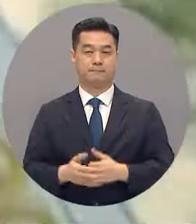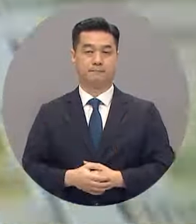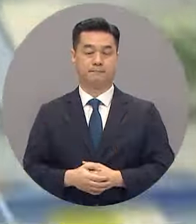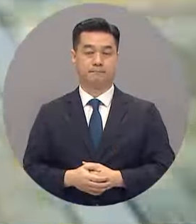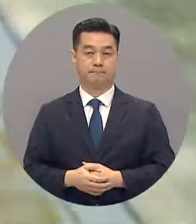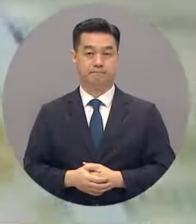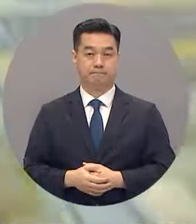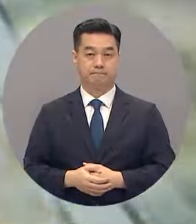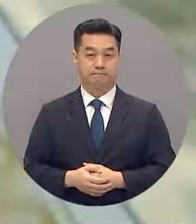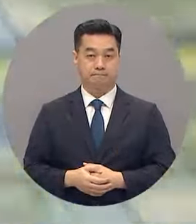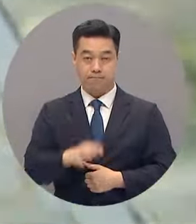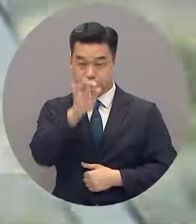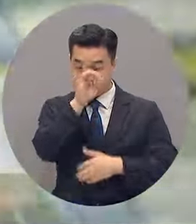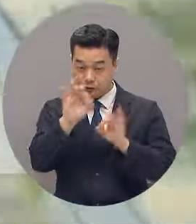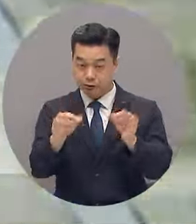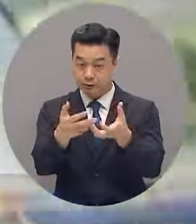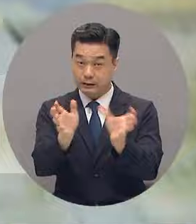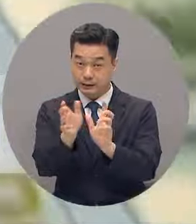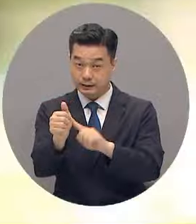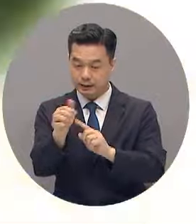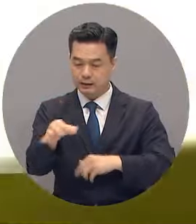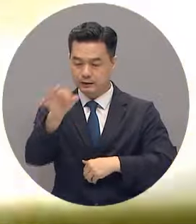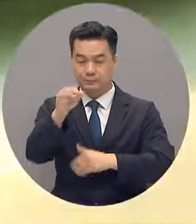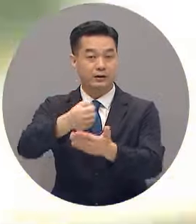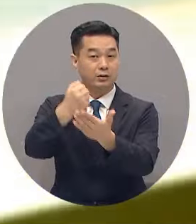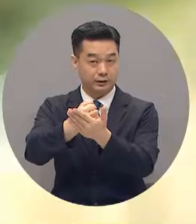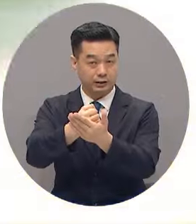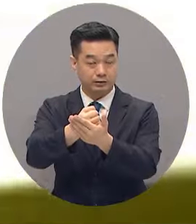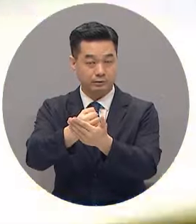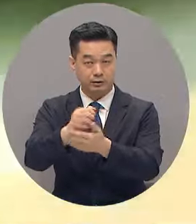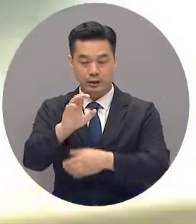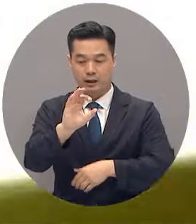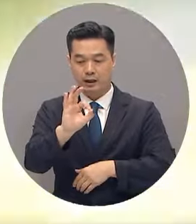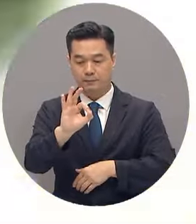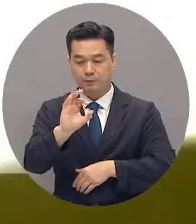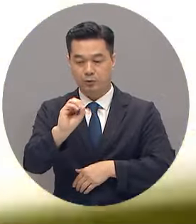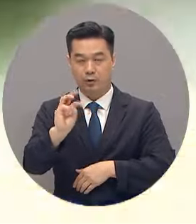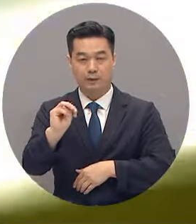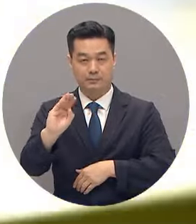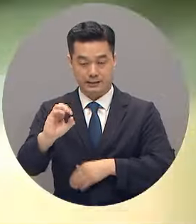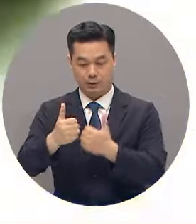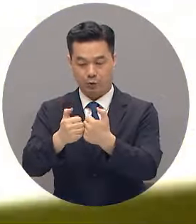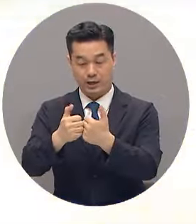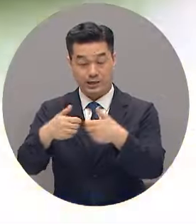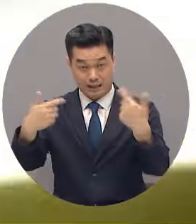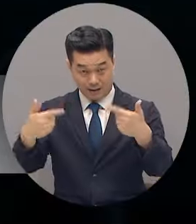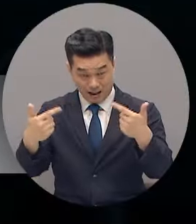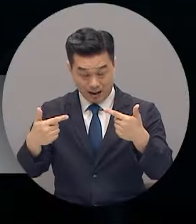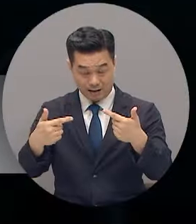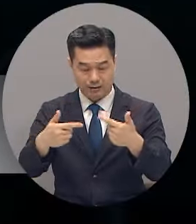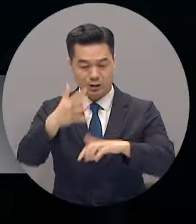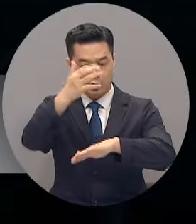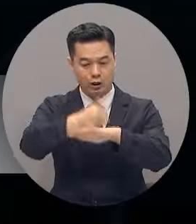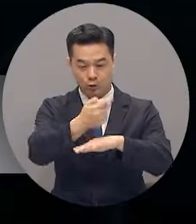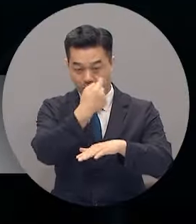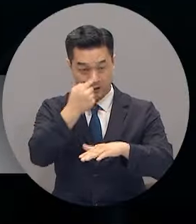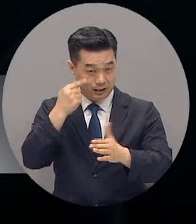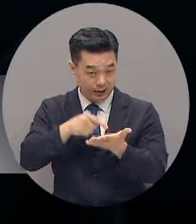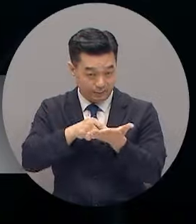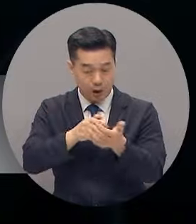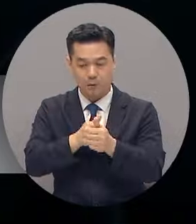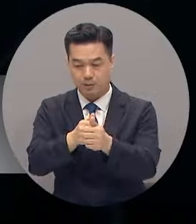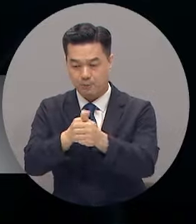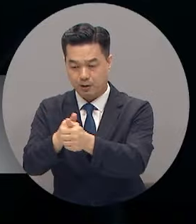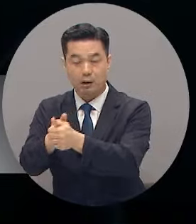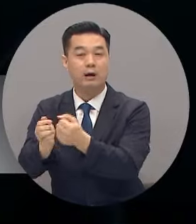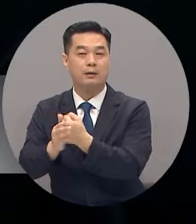다만 파월 의장은 금리 결정은 연방 공개시장 위원회 FOMC 회의 때마다 데이터에 따라 결정될 거라며